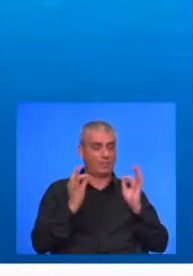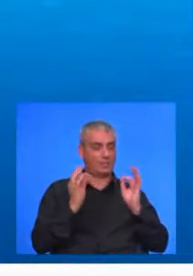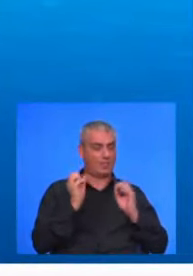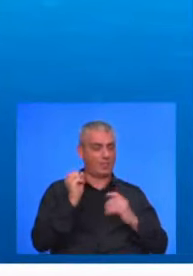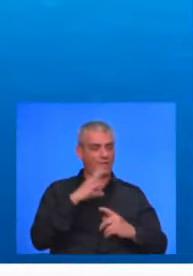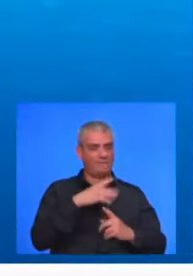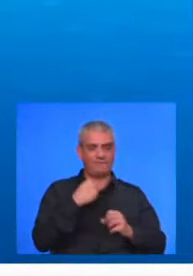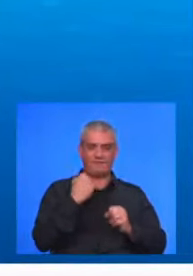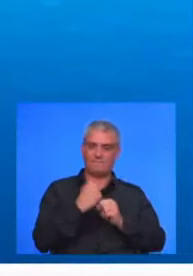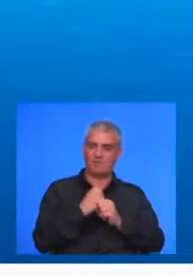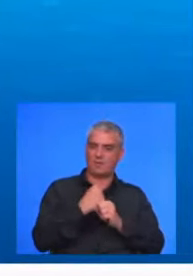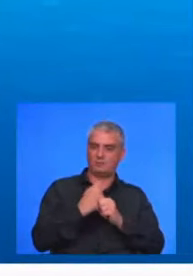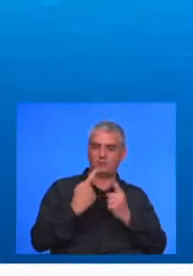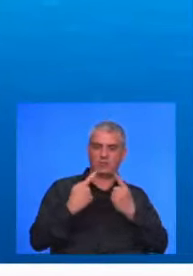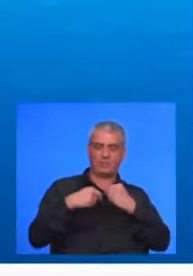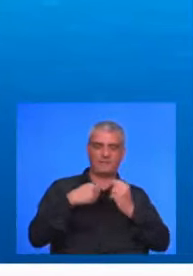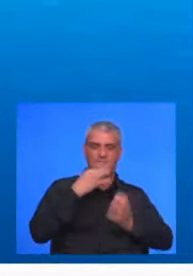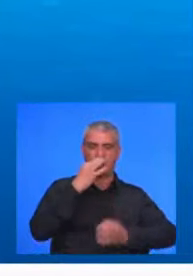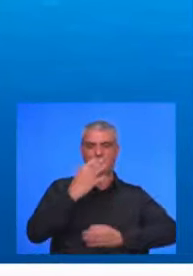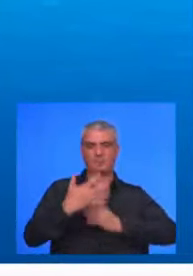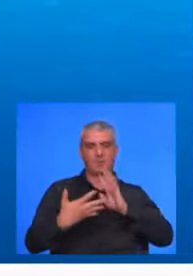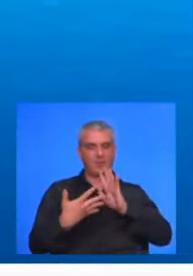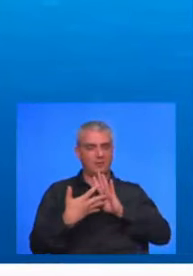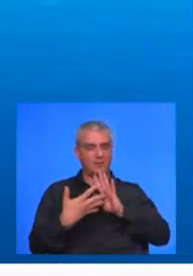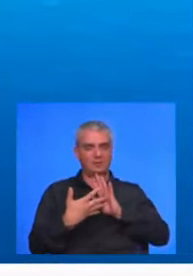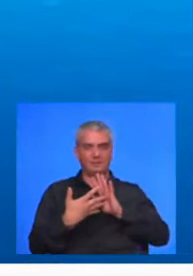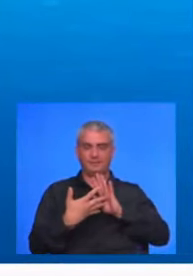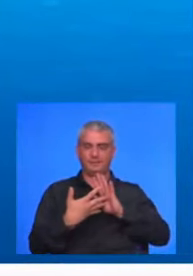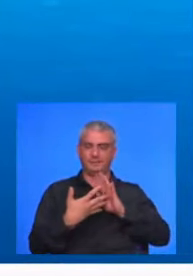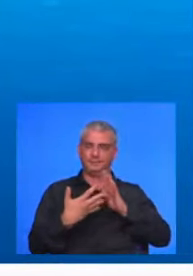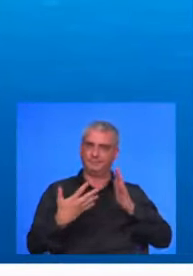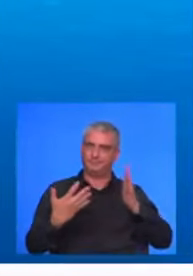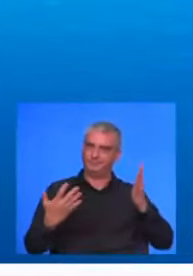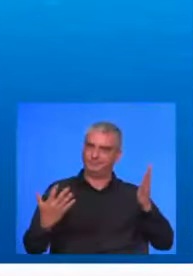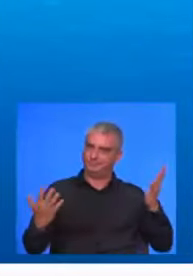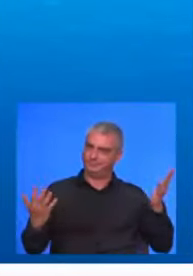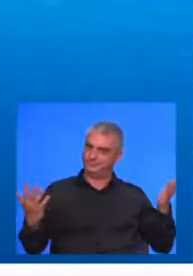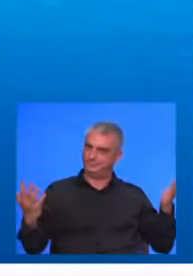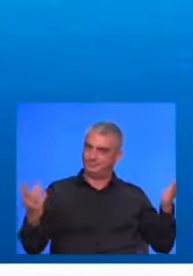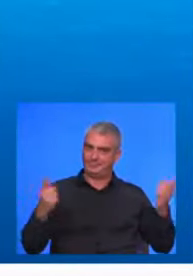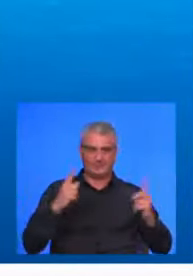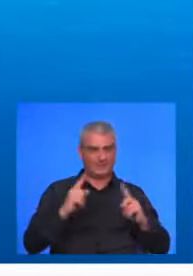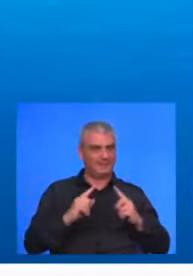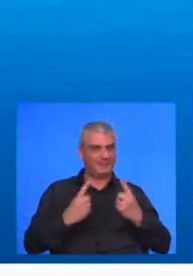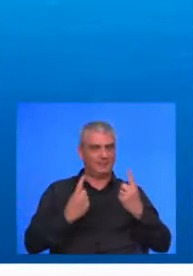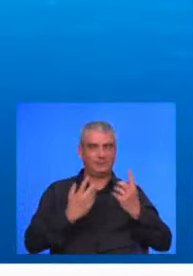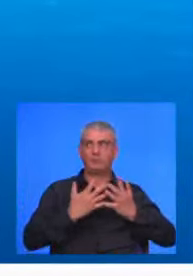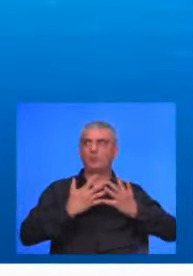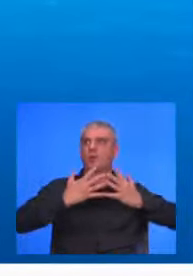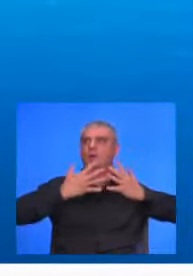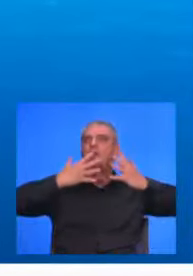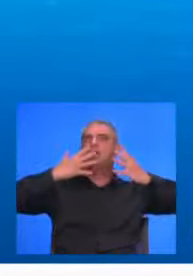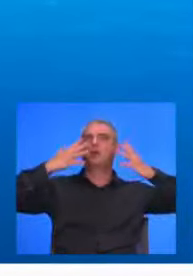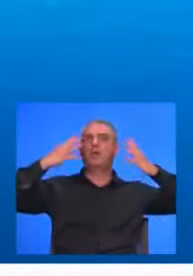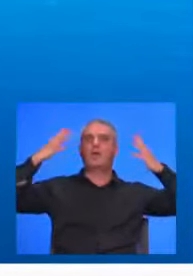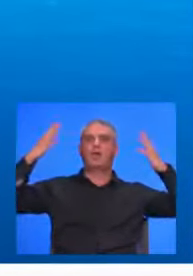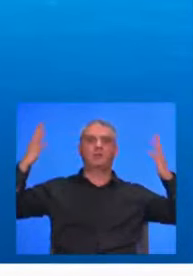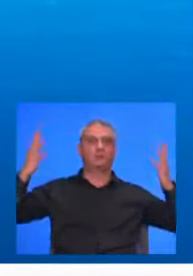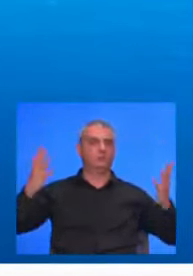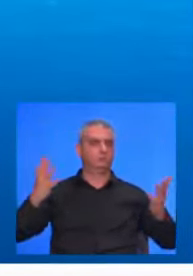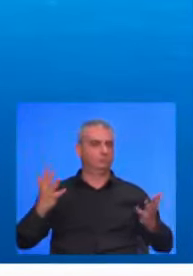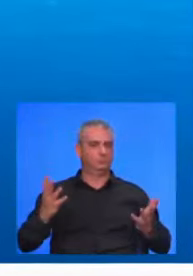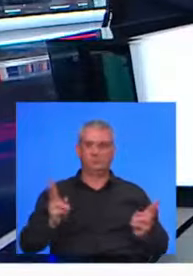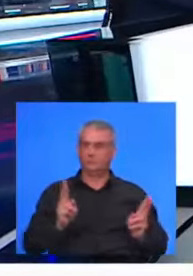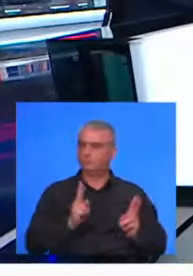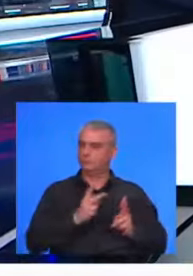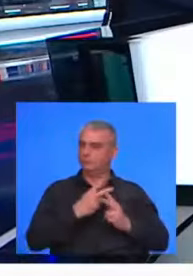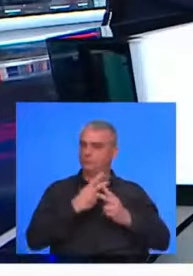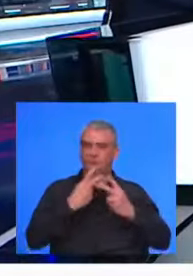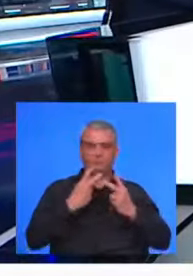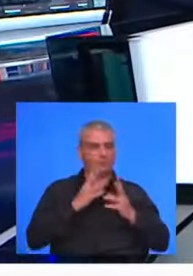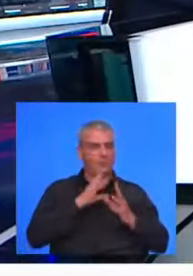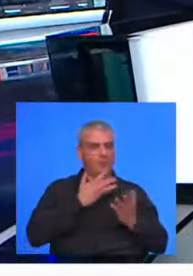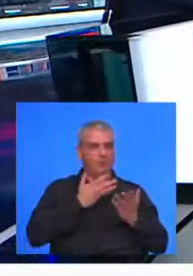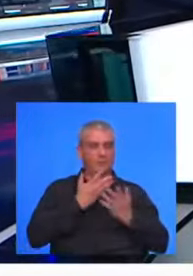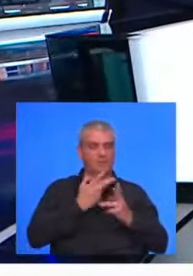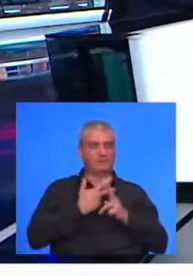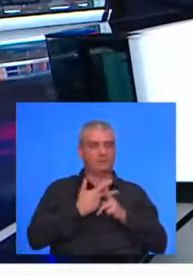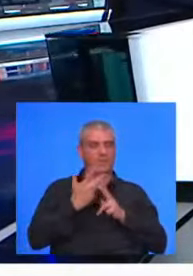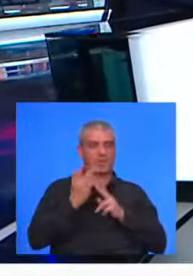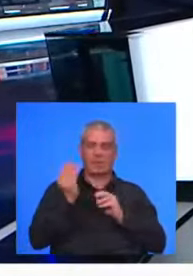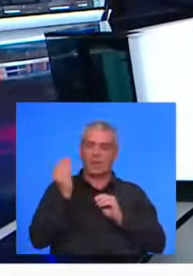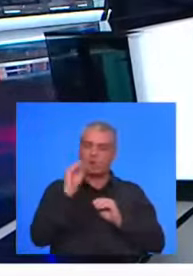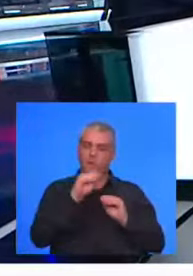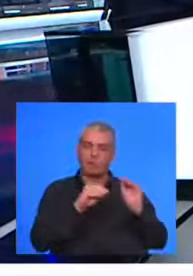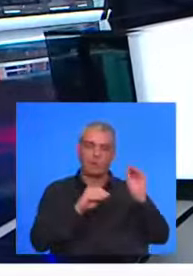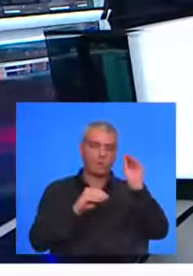ולעשות ועדת חקירה, תראה, זה אירוע גרנדיוזי כל כך, שאי אפשר להתייחס רק לתלעים